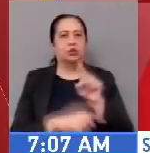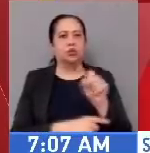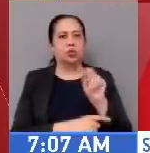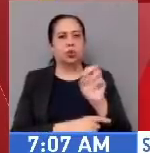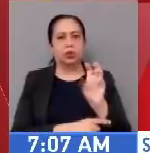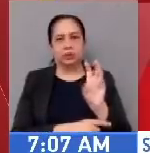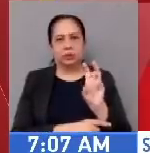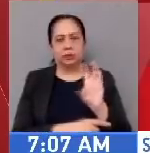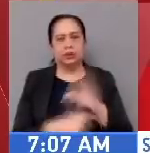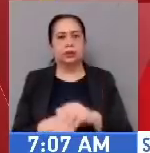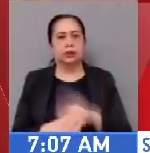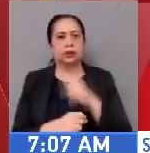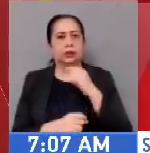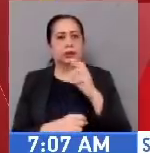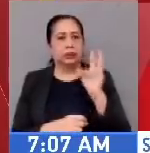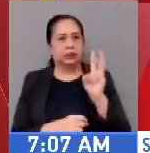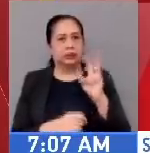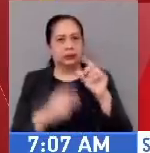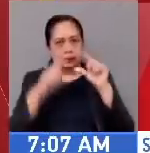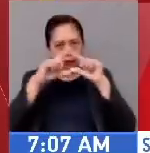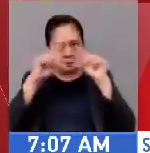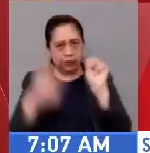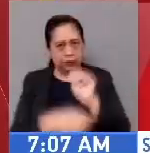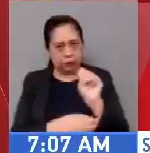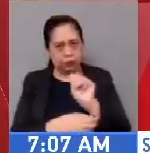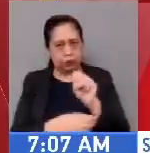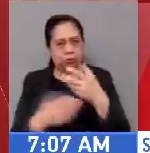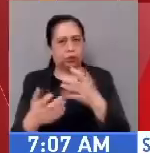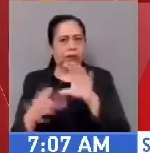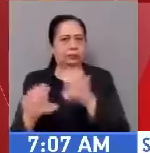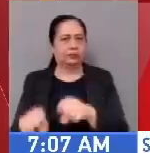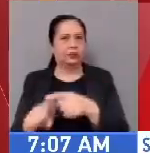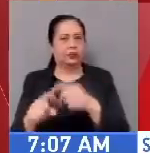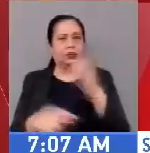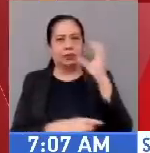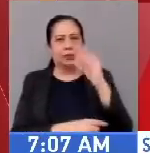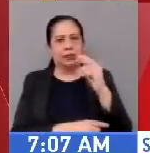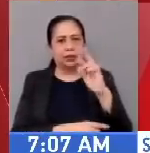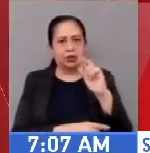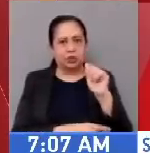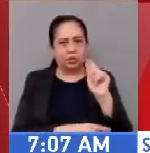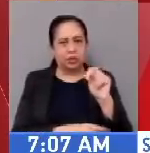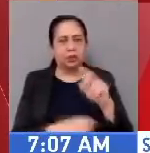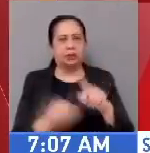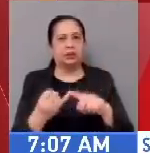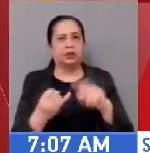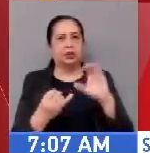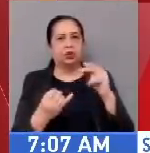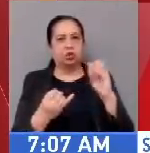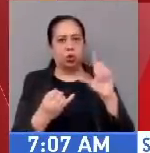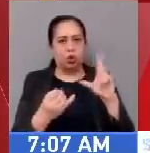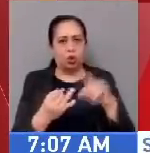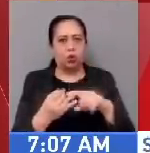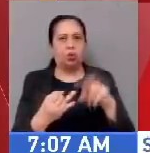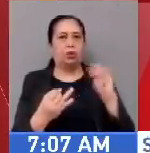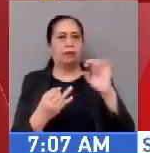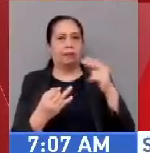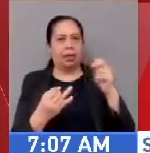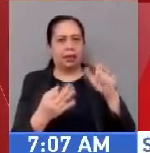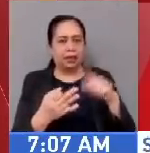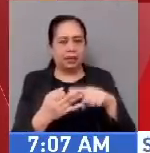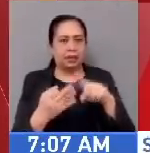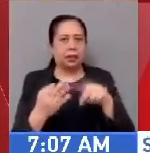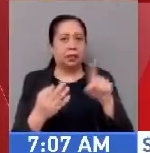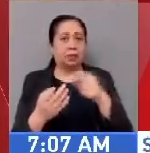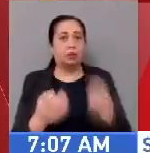siya shay ng mga hinihinalang shabu ang nasabat kina Christian Gaceta alias Kulet, Cholo Miranda at Michael Borinaga. Ang halaga nito,